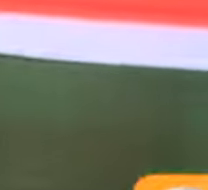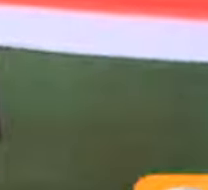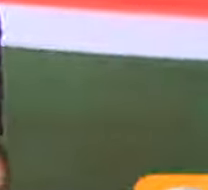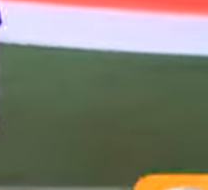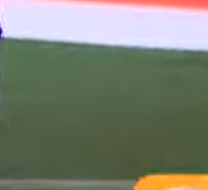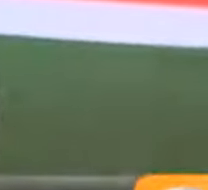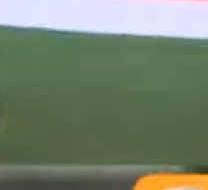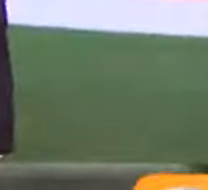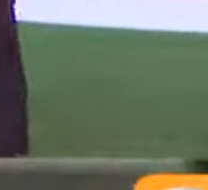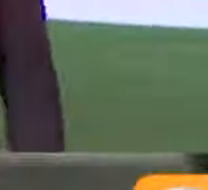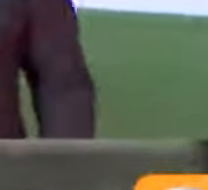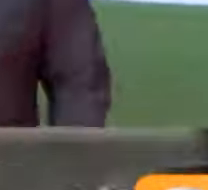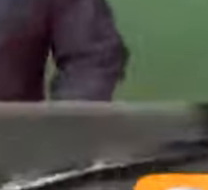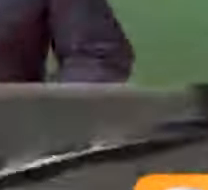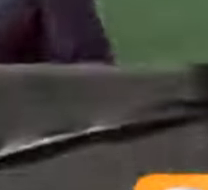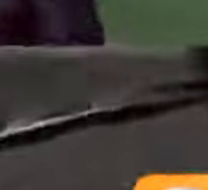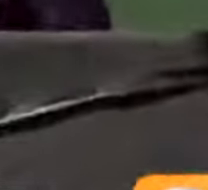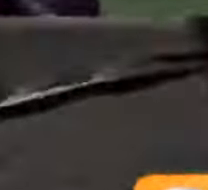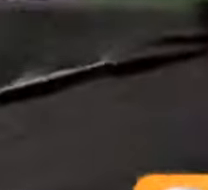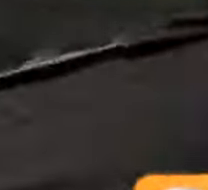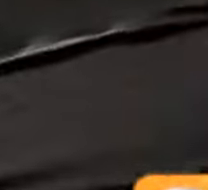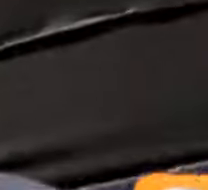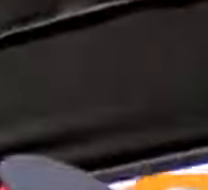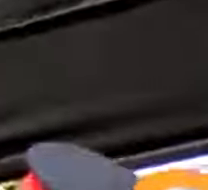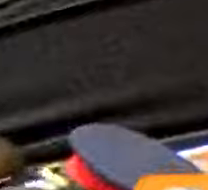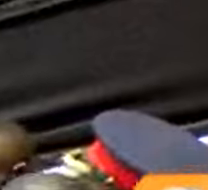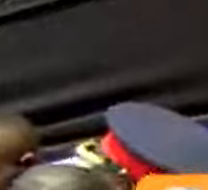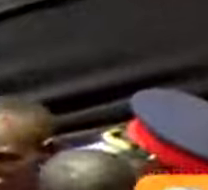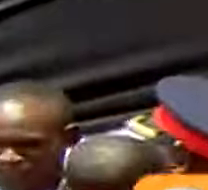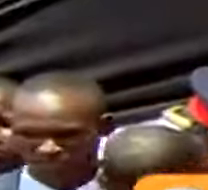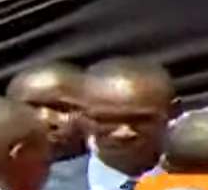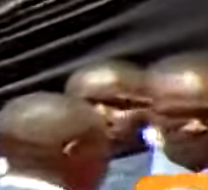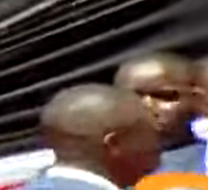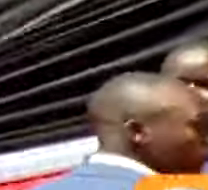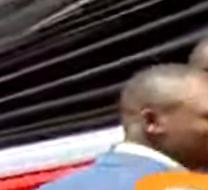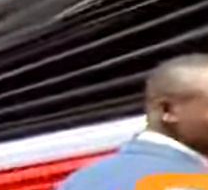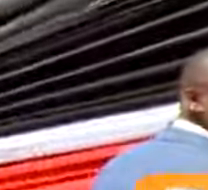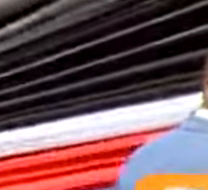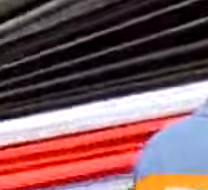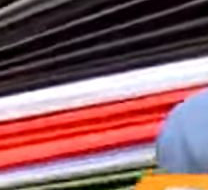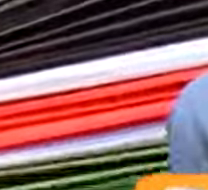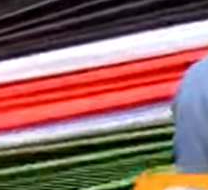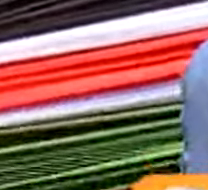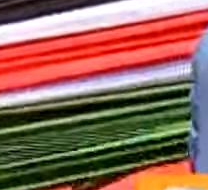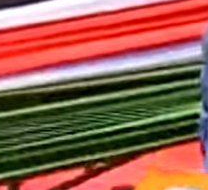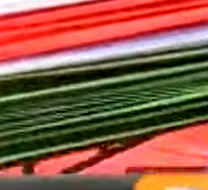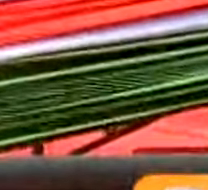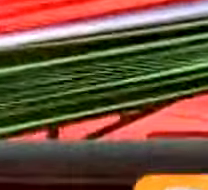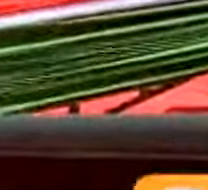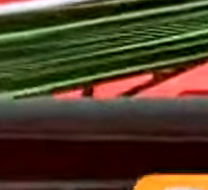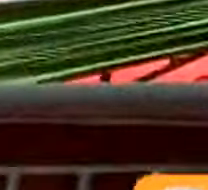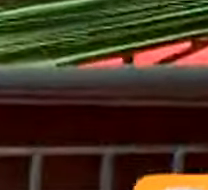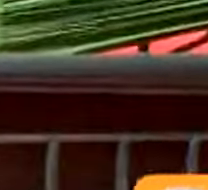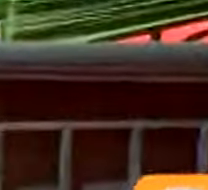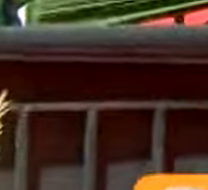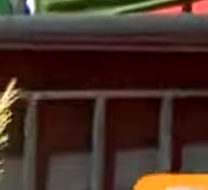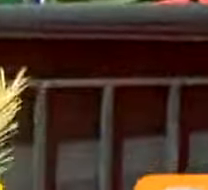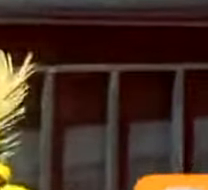Rais Daktari William Ruto pamoja na mama taifa akisindikishwa na mkuu wa majeshi ya ulinzi,